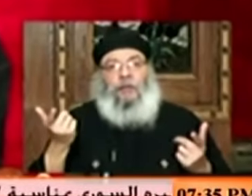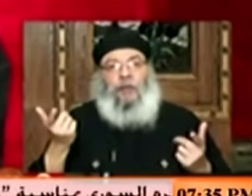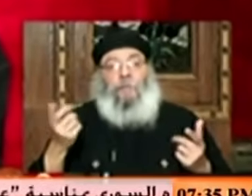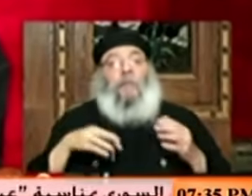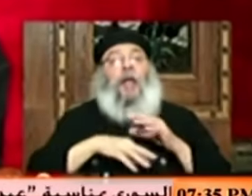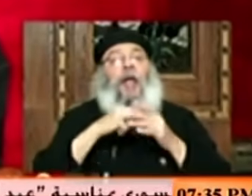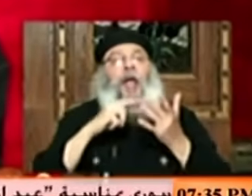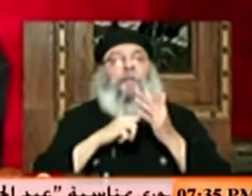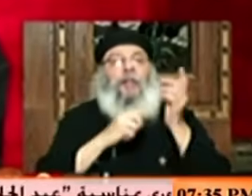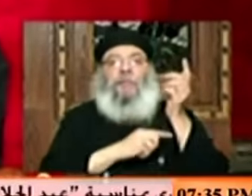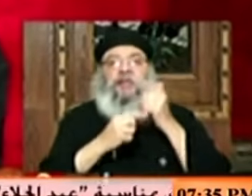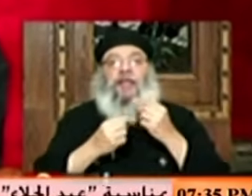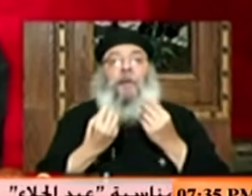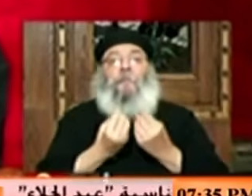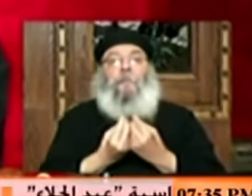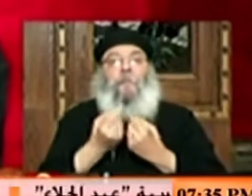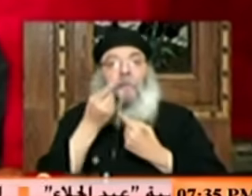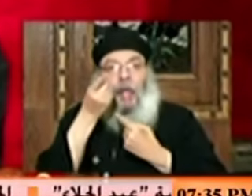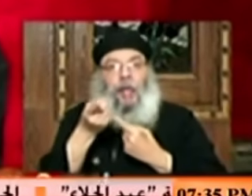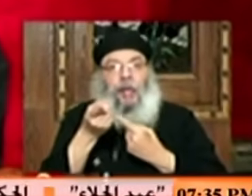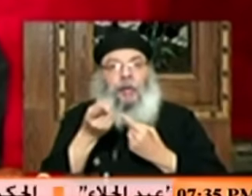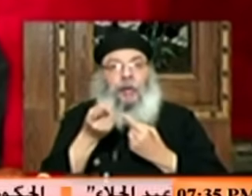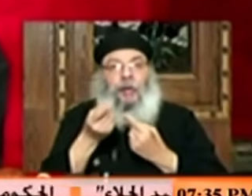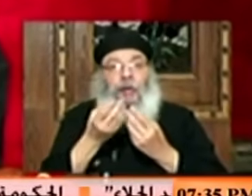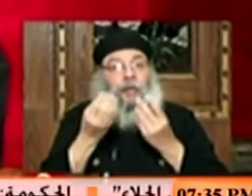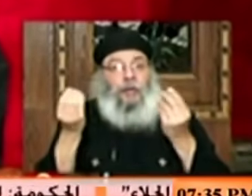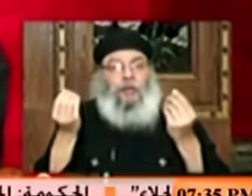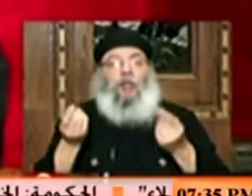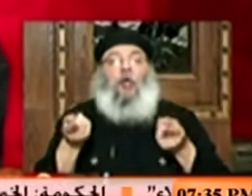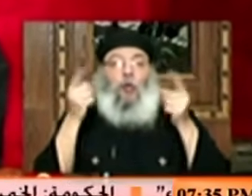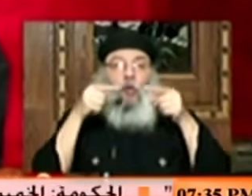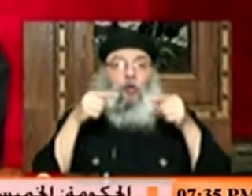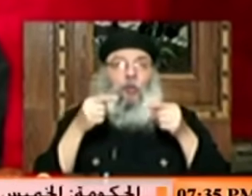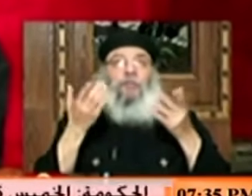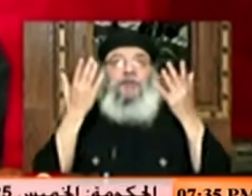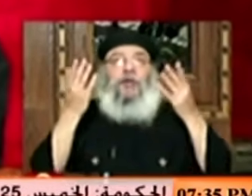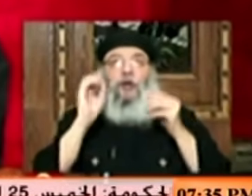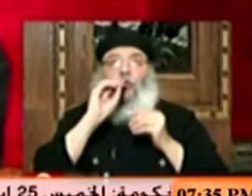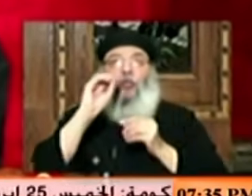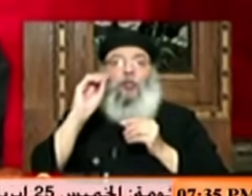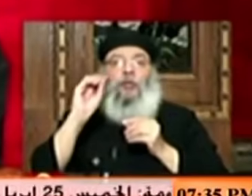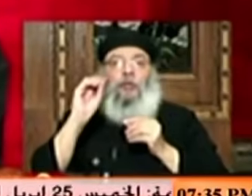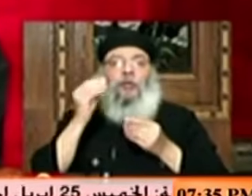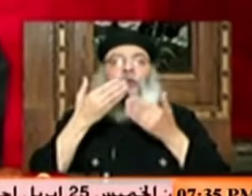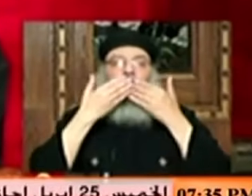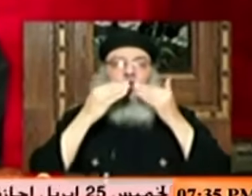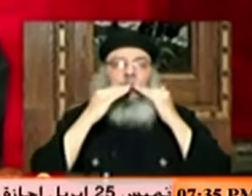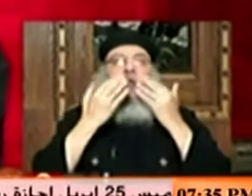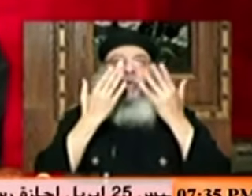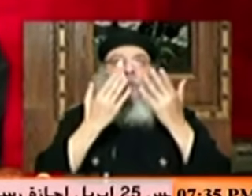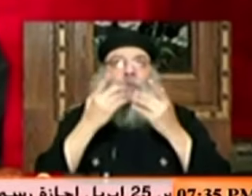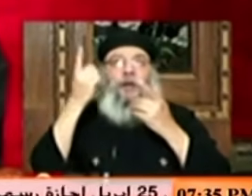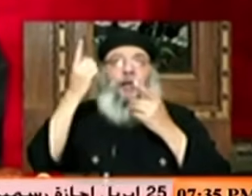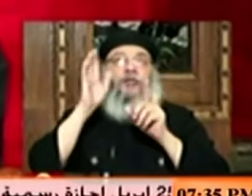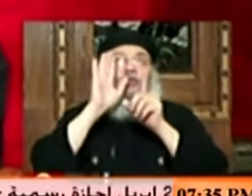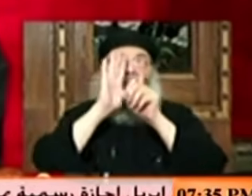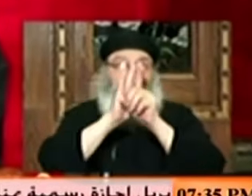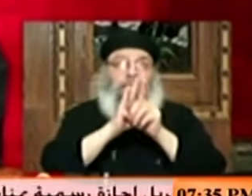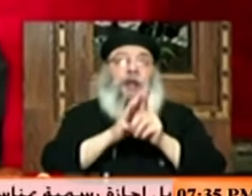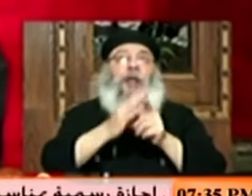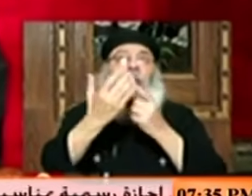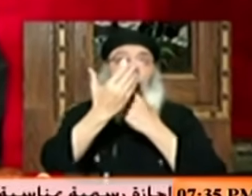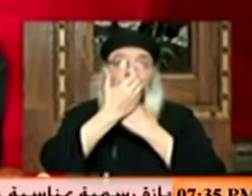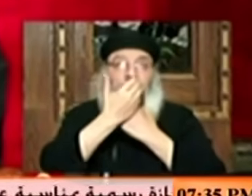الحلوه وياك قد ايه ده انت كل يوم بتصلي وبتقول اشكرك يا رب لانك سترتنا